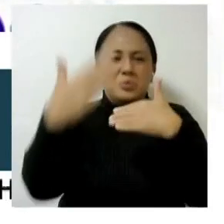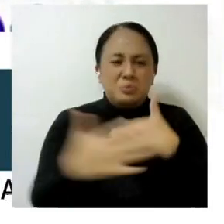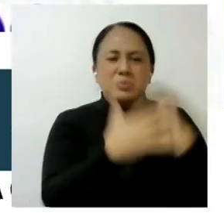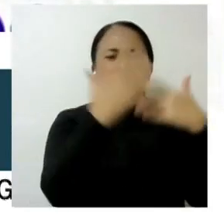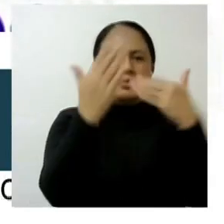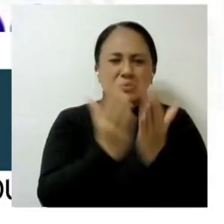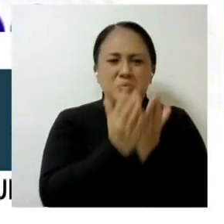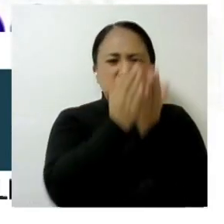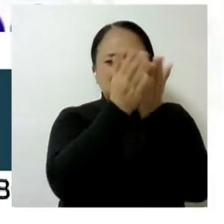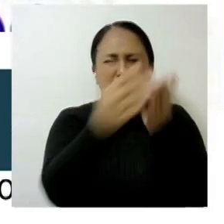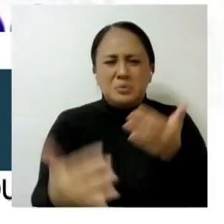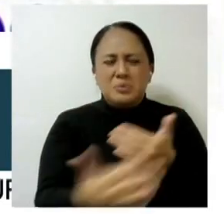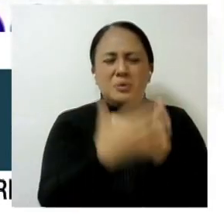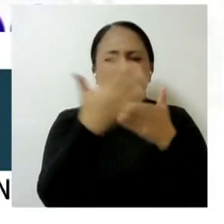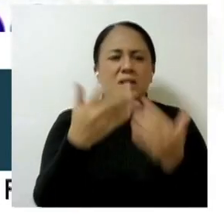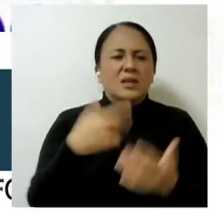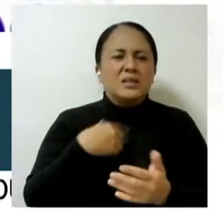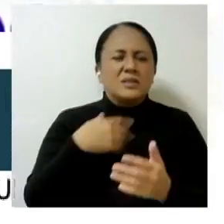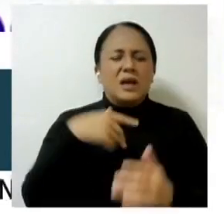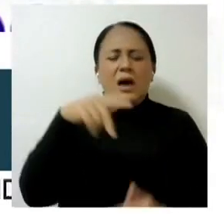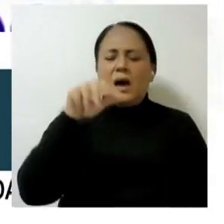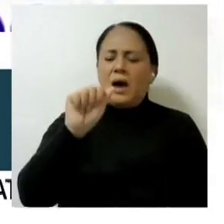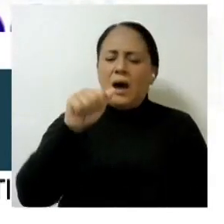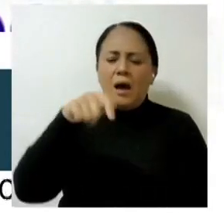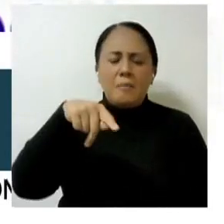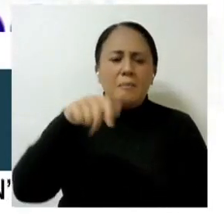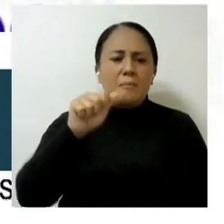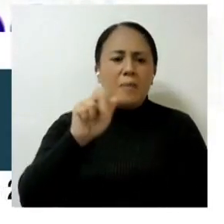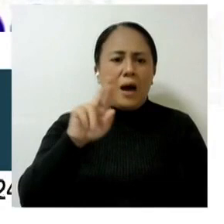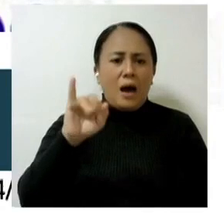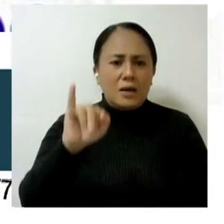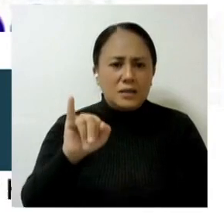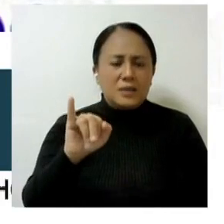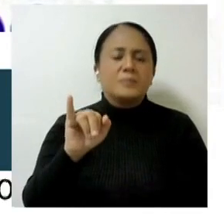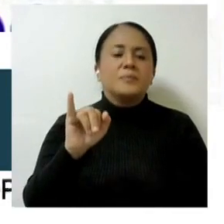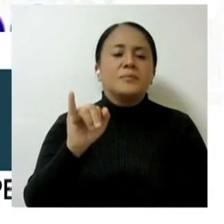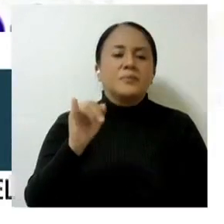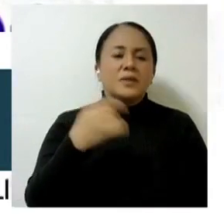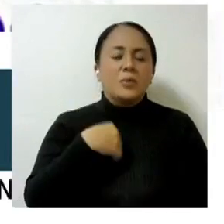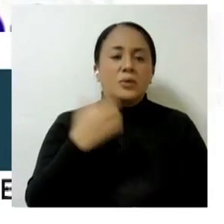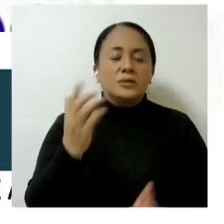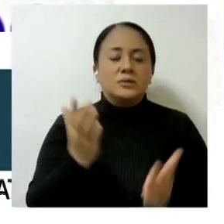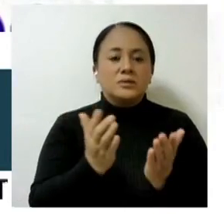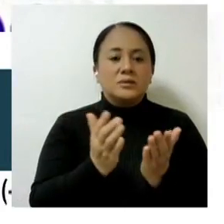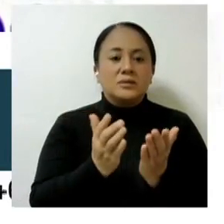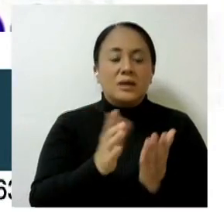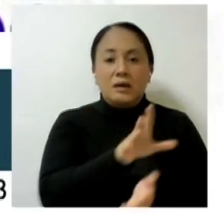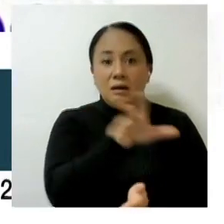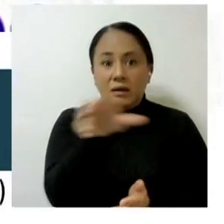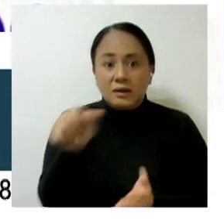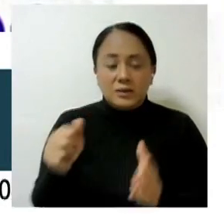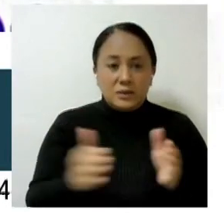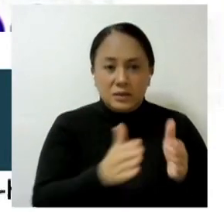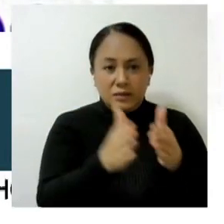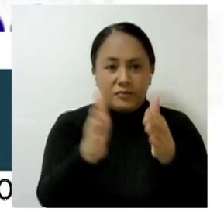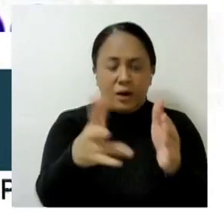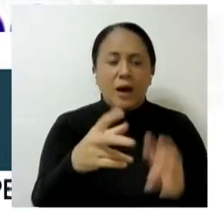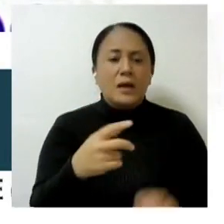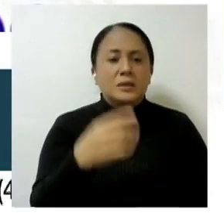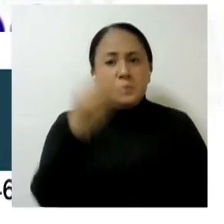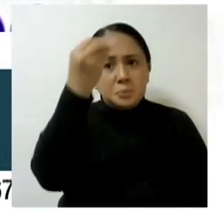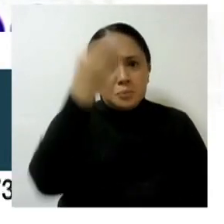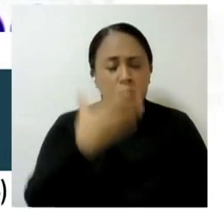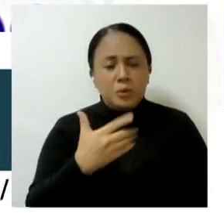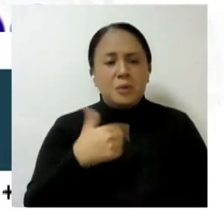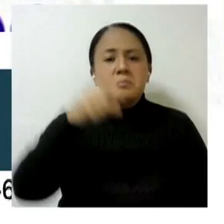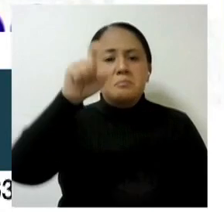Puerto Aparino, bahagi ng Cagayan River. At mayroon daw pong kailangan i-rescue na